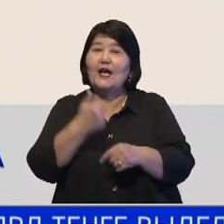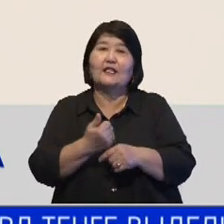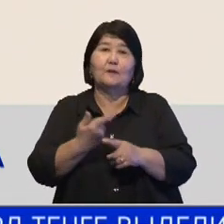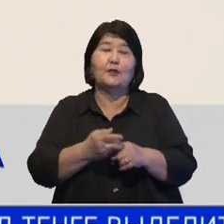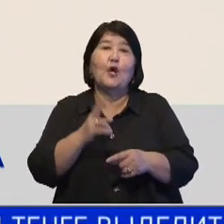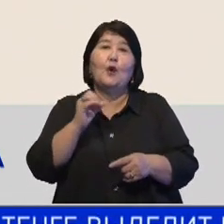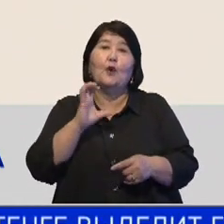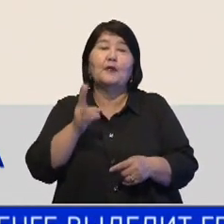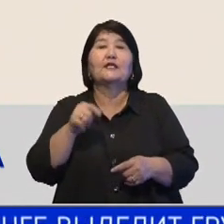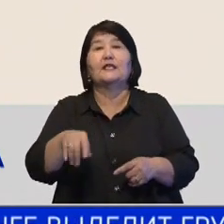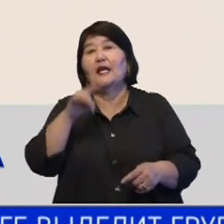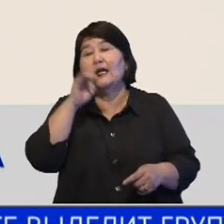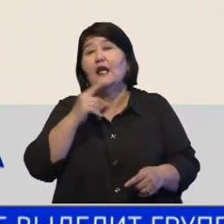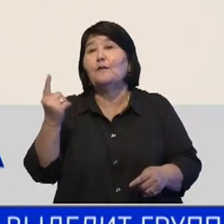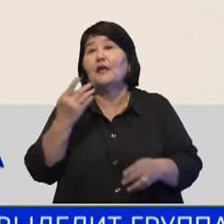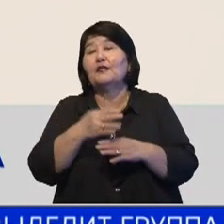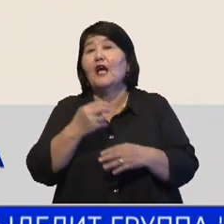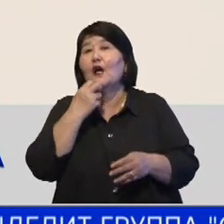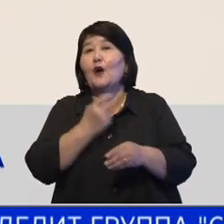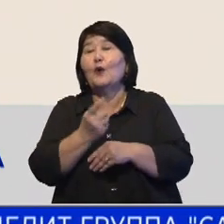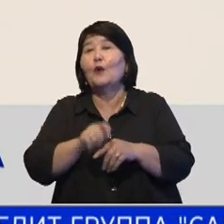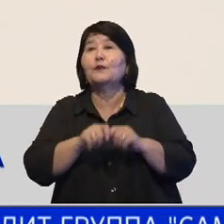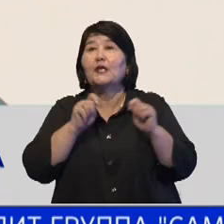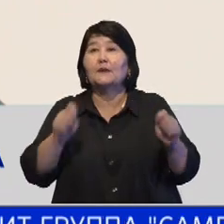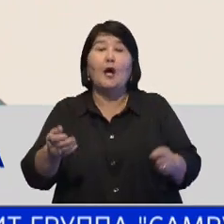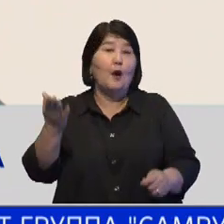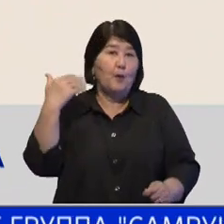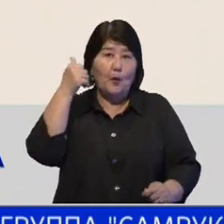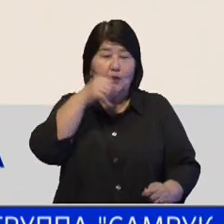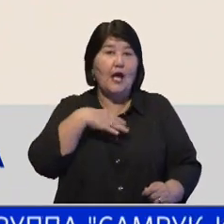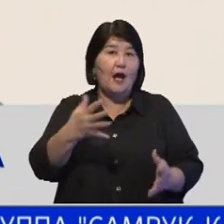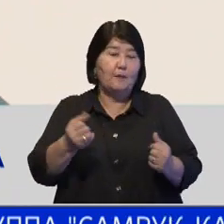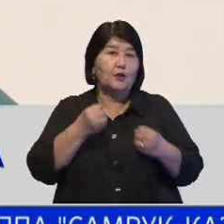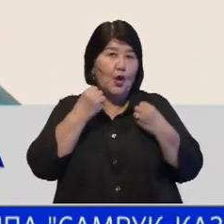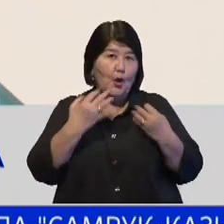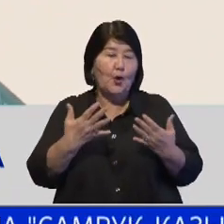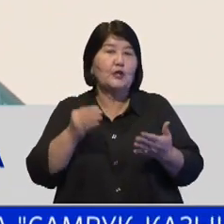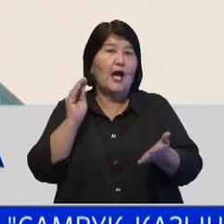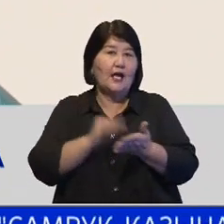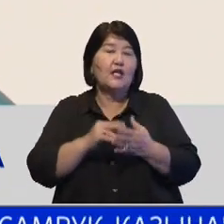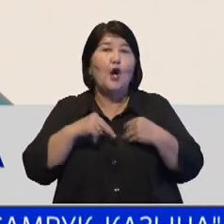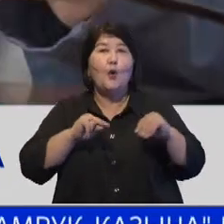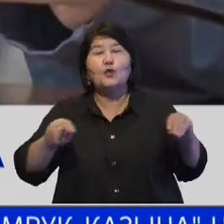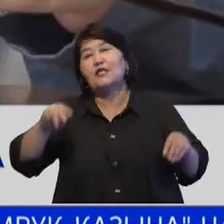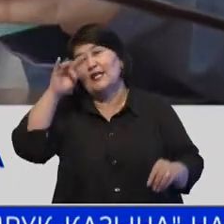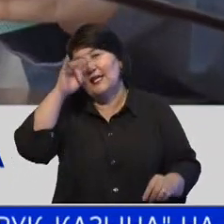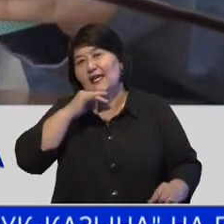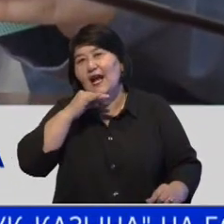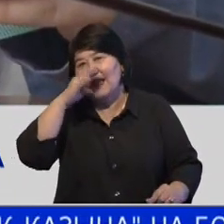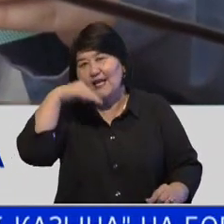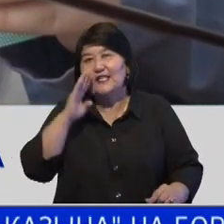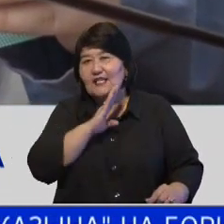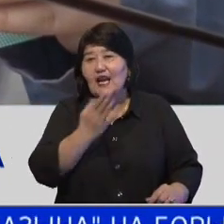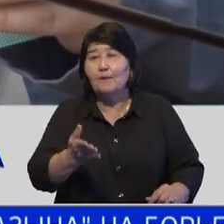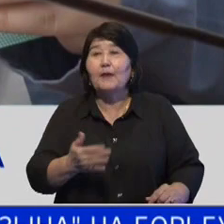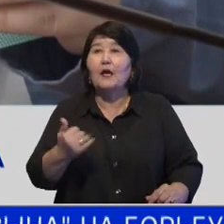первых комиксов в Казахстане сть была презентовано в прошлом году и получила хорошую оценку учителей родителей создание